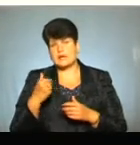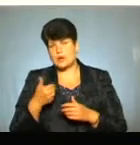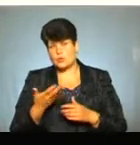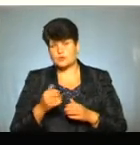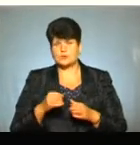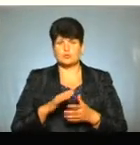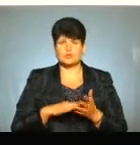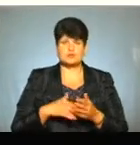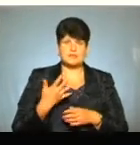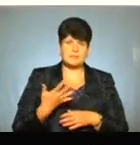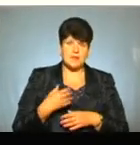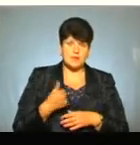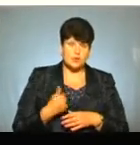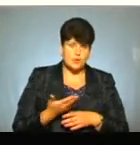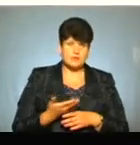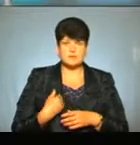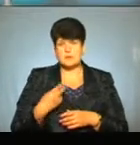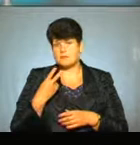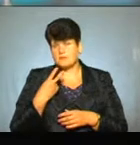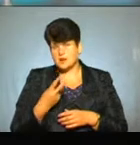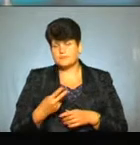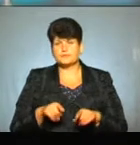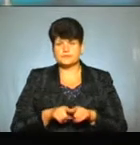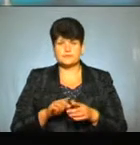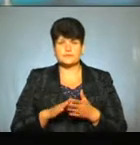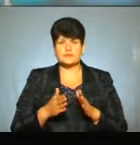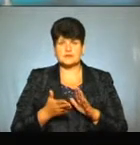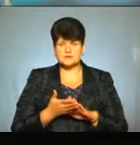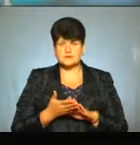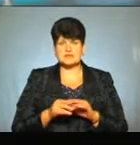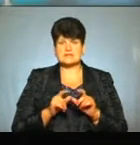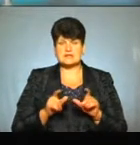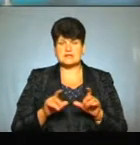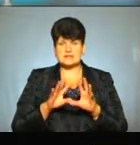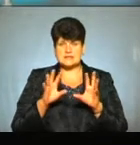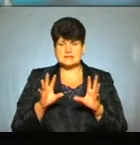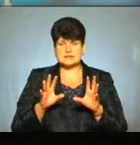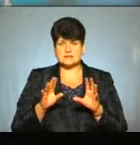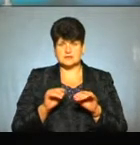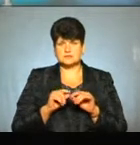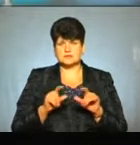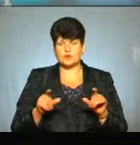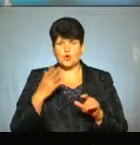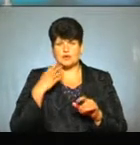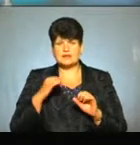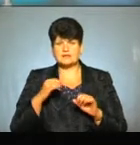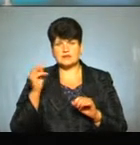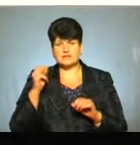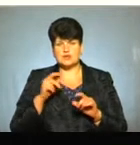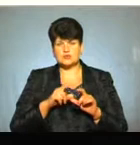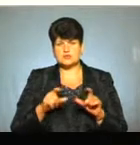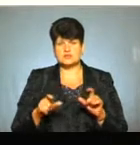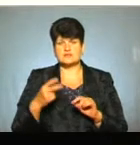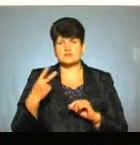роки, могли продовжити на 5. І ми десь бачимо та сама ситуація, знаєте, як по закладах загально-середньої освіти, коли керівник навчального